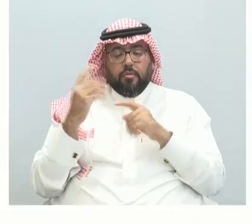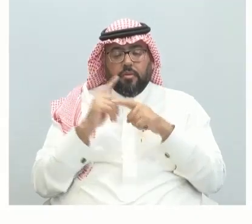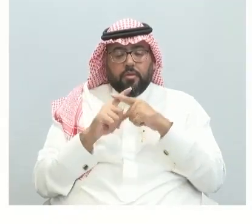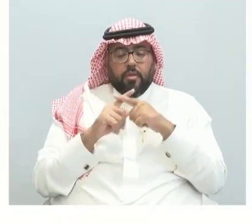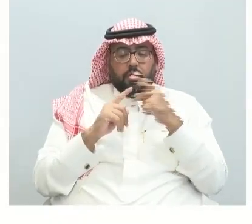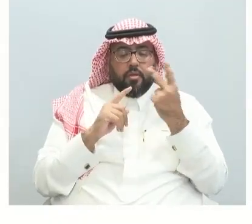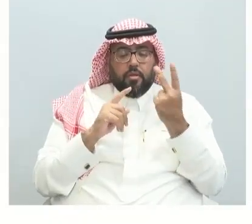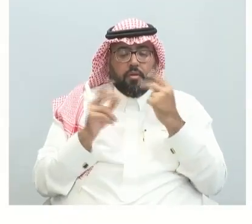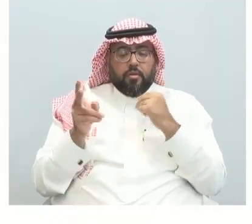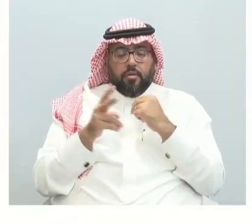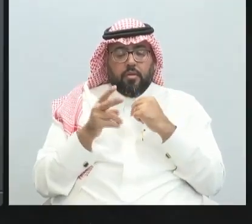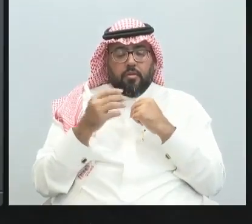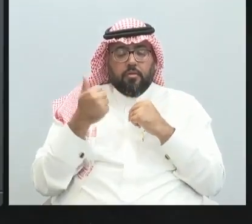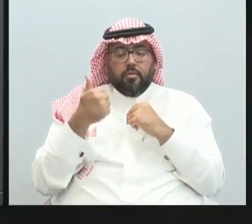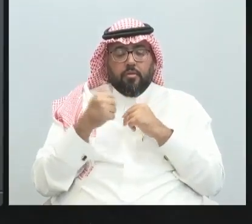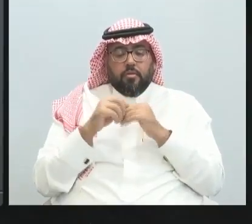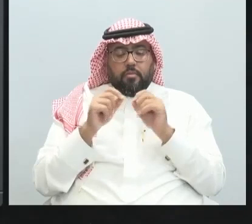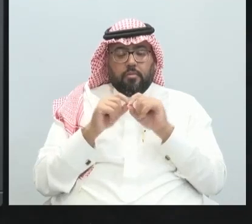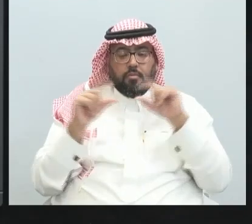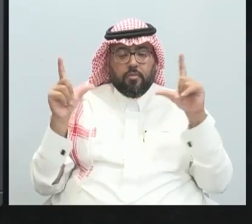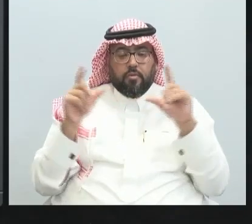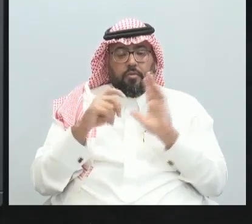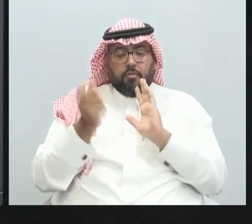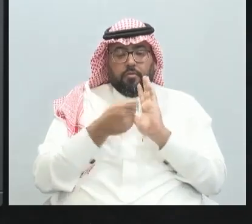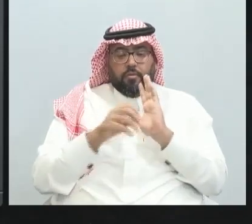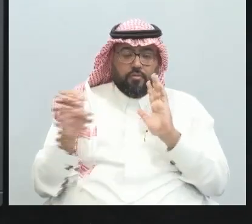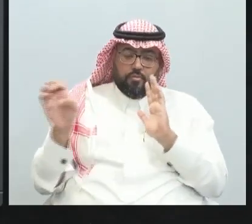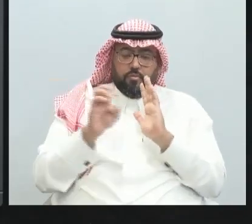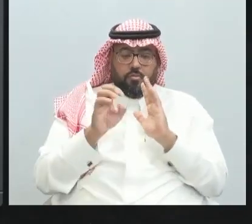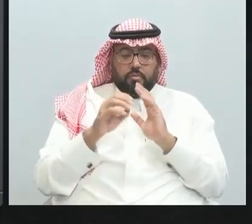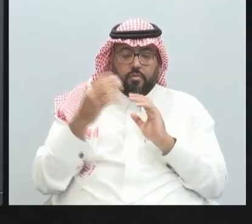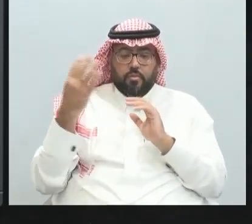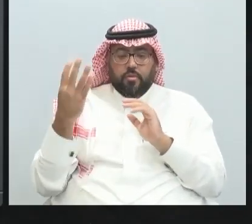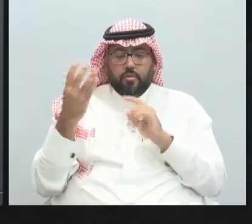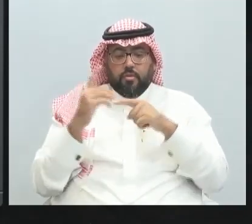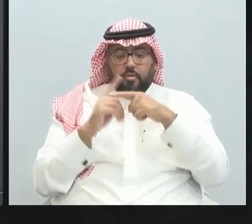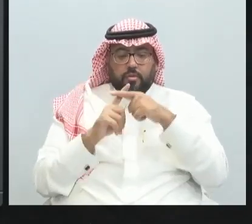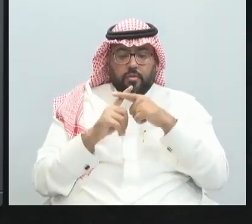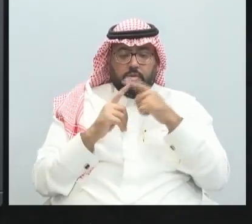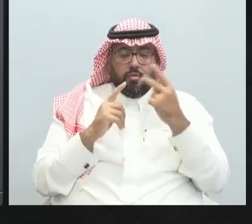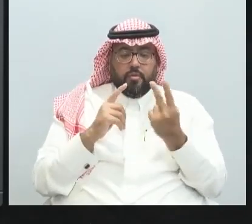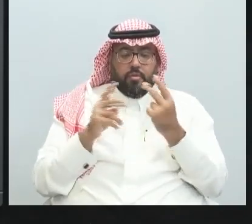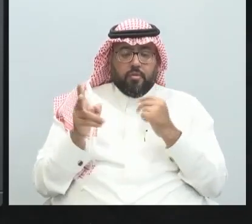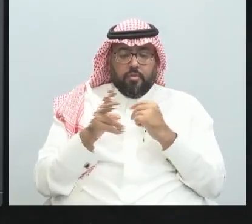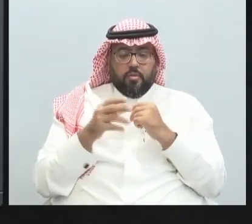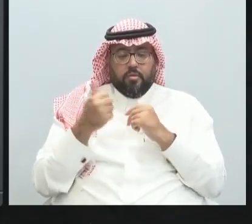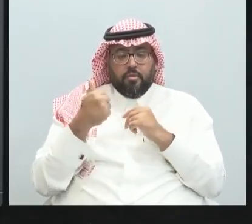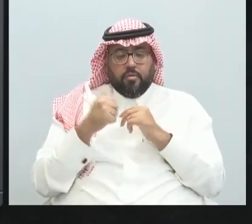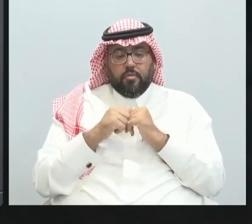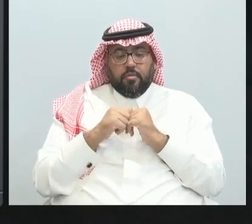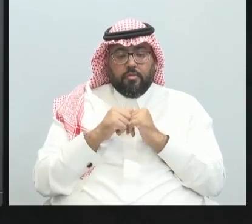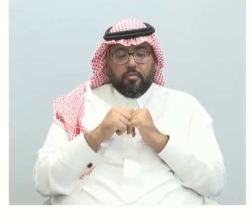6 اذا كتبنا هنا جمله الجمع وهي اربعه زائد اثنين يساوي العدد